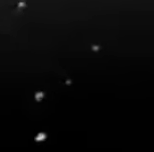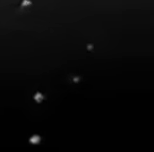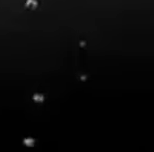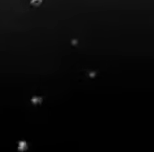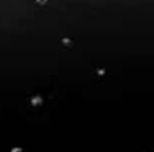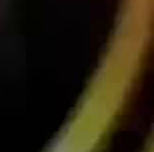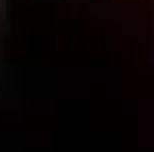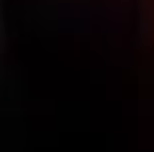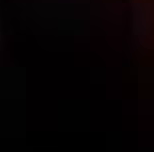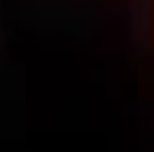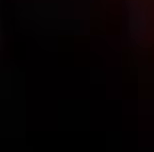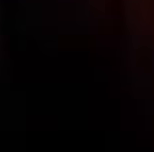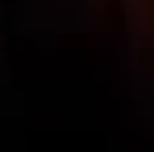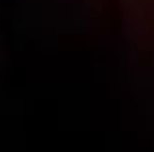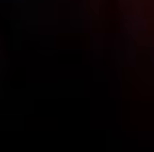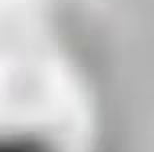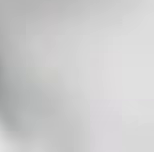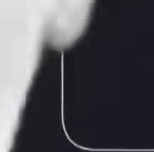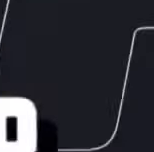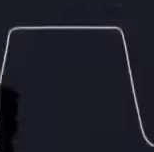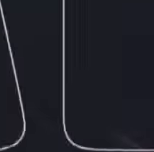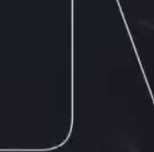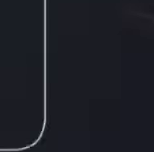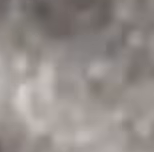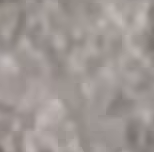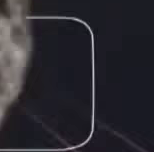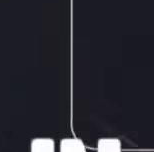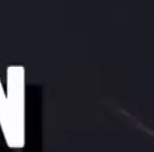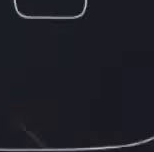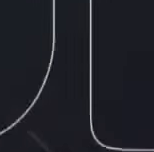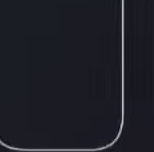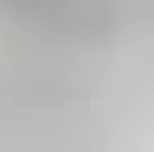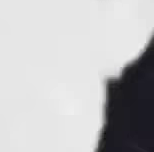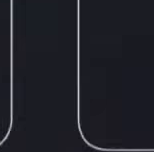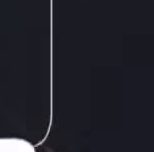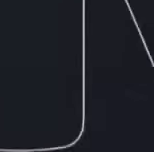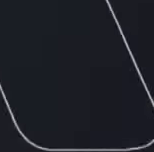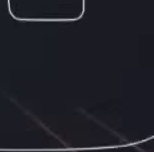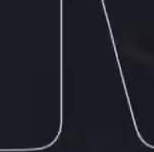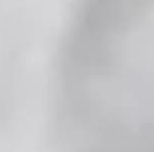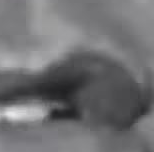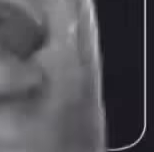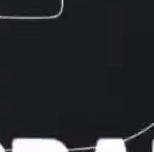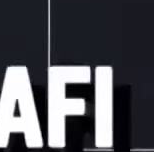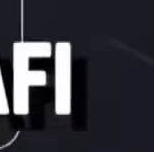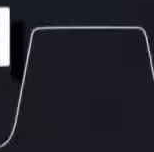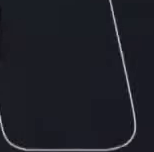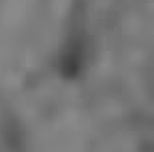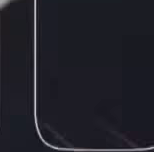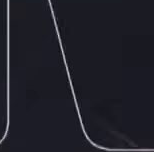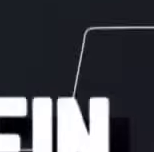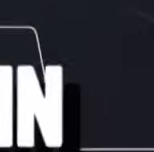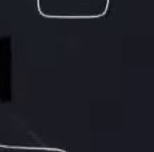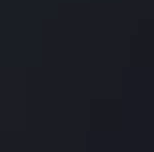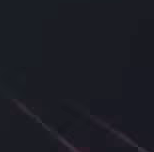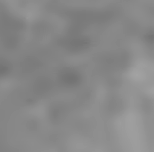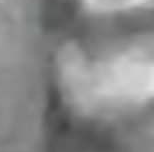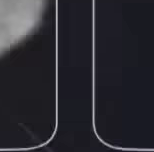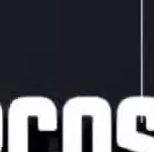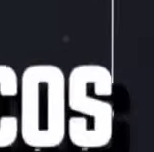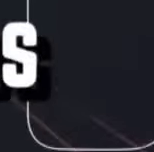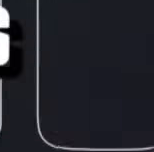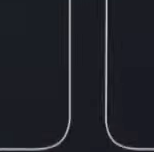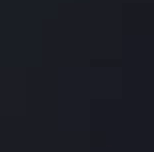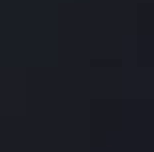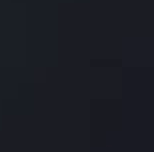Soon on GMA. Marami ng diktador ang dumaan sa kasaysayan. at maging ang Pilipinas hindi nakatakas